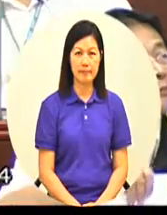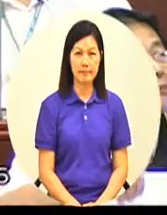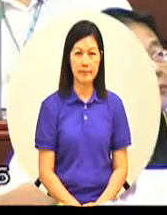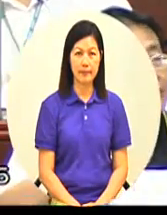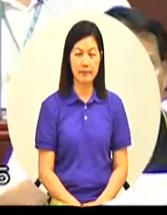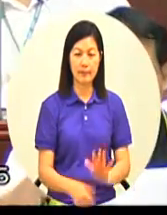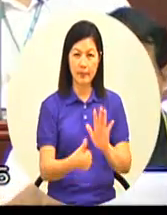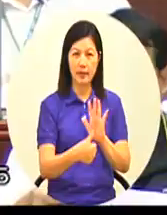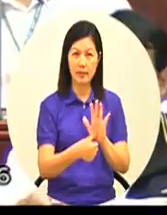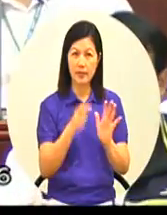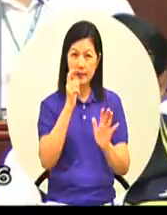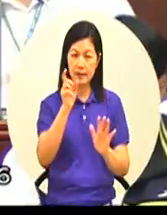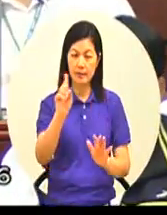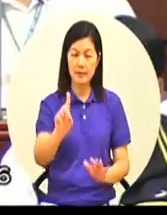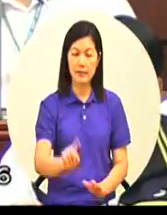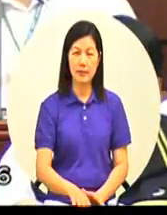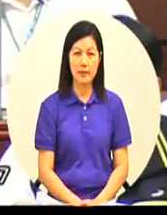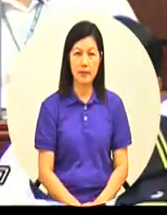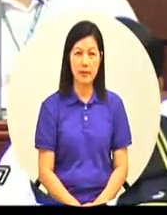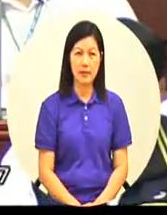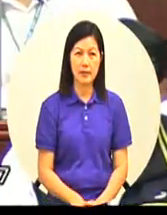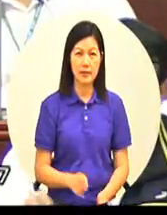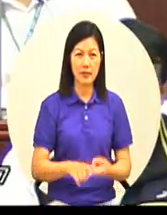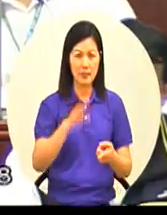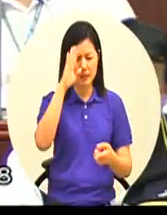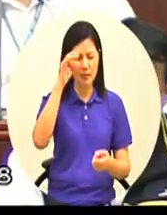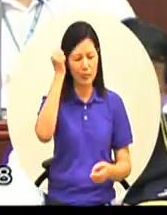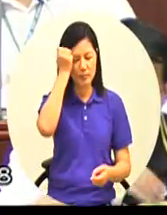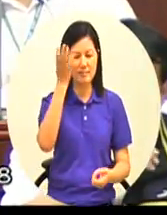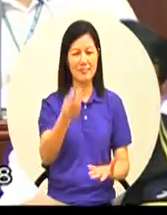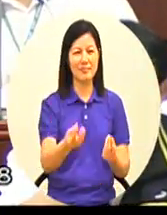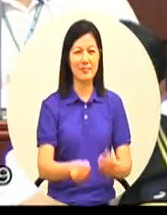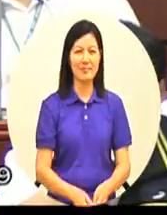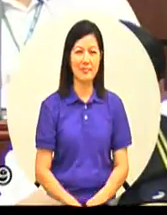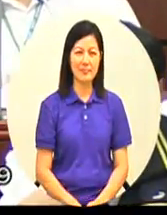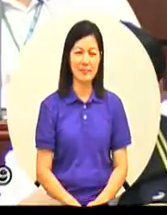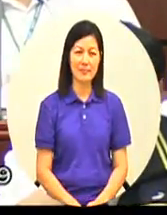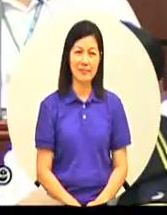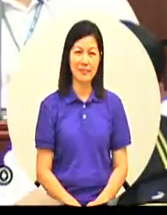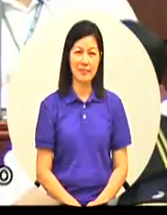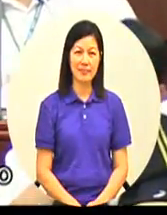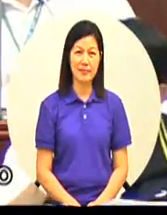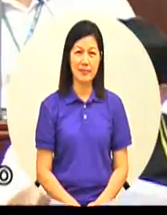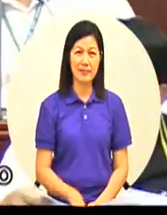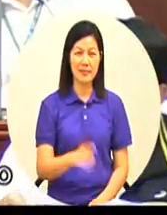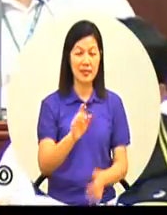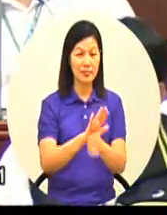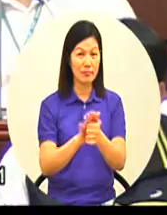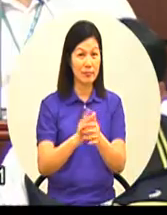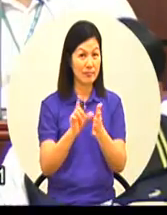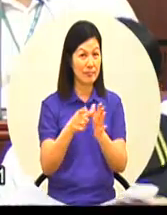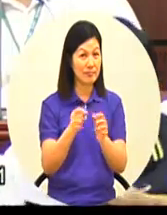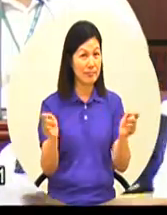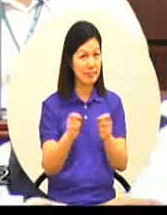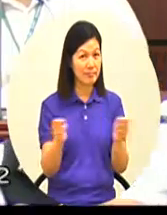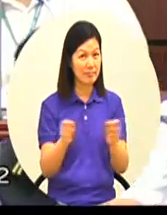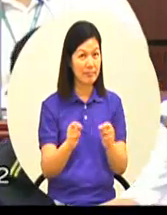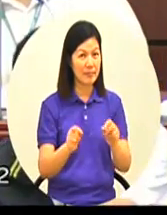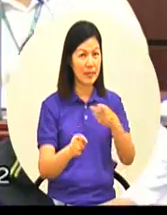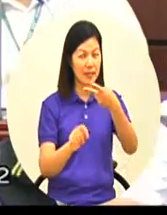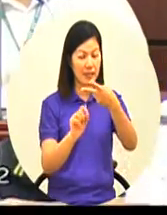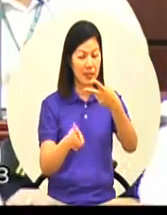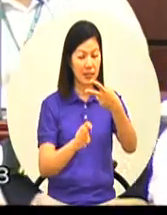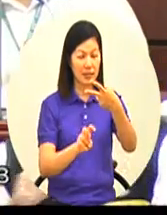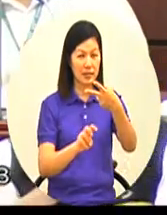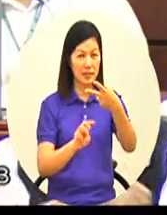名的这个怎么念？ 不好意思，不好意思，我无甲记起来。 你无甲记起来哈？你在这边服务多久了？ 2月23号过